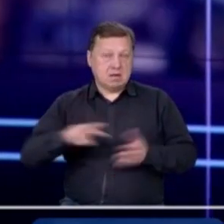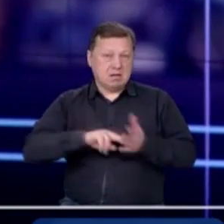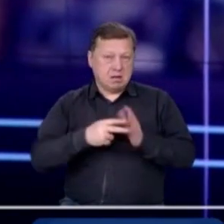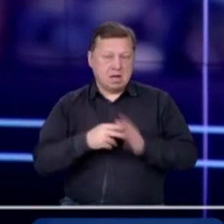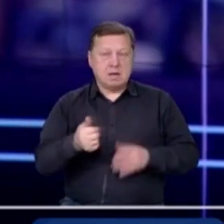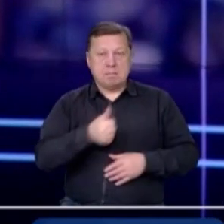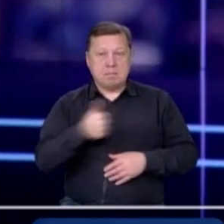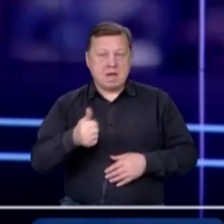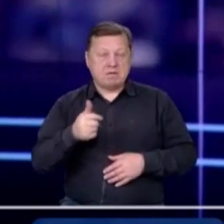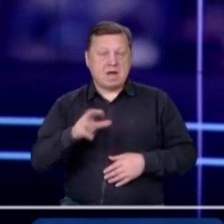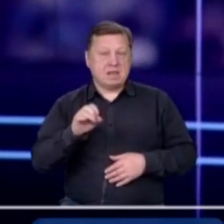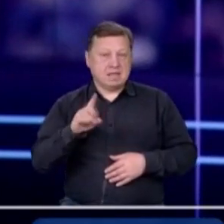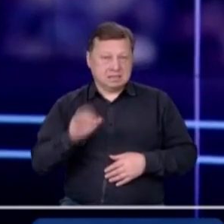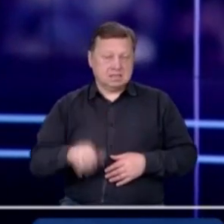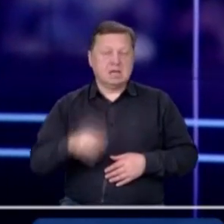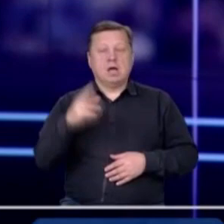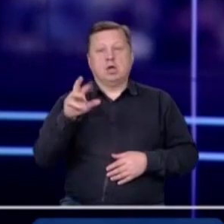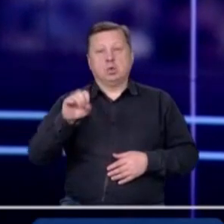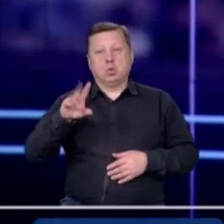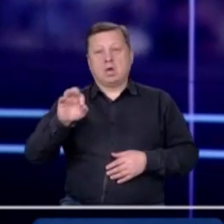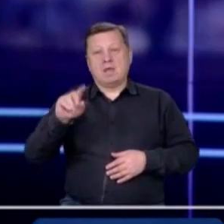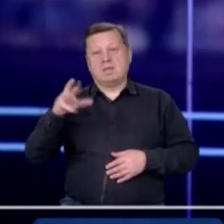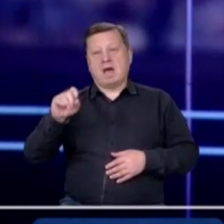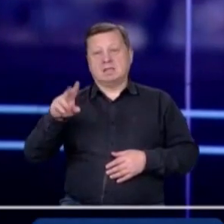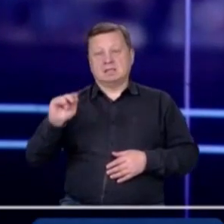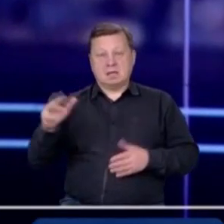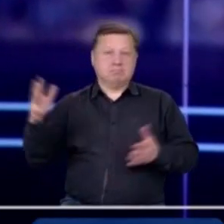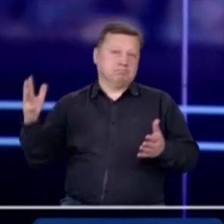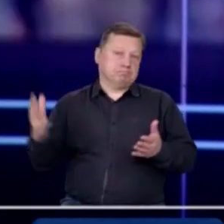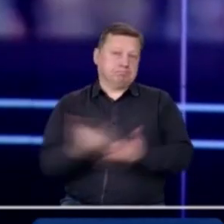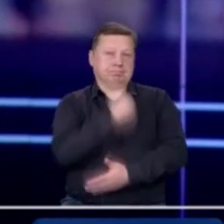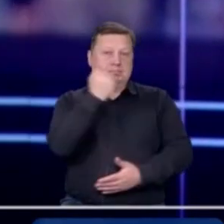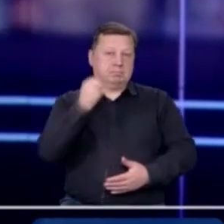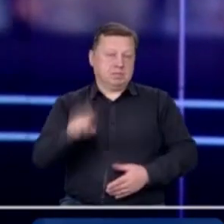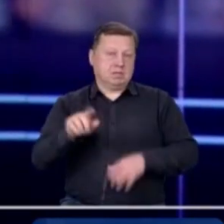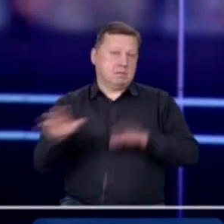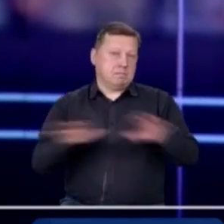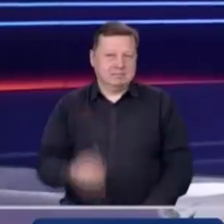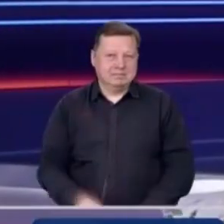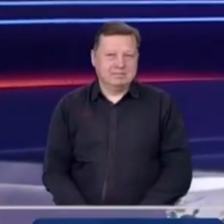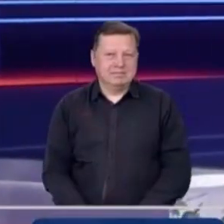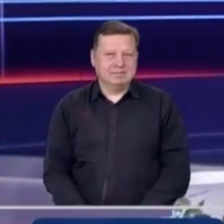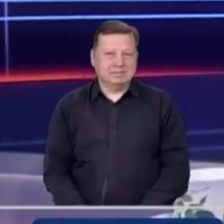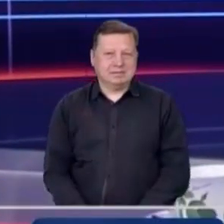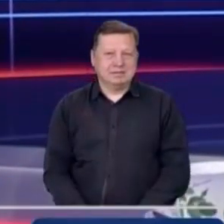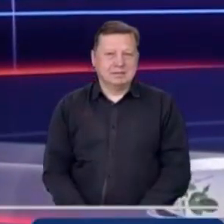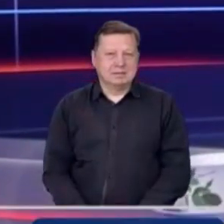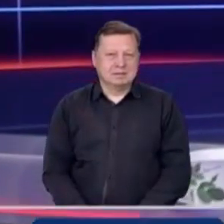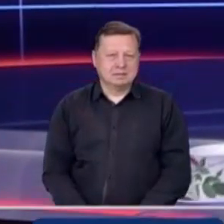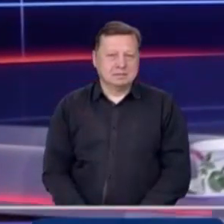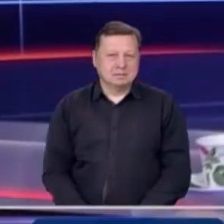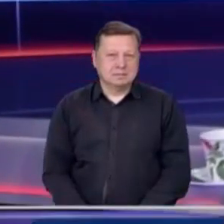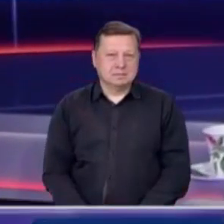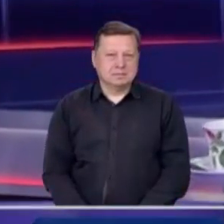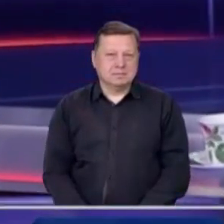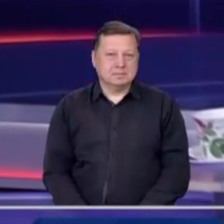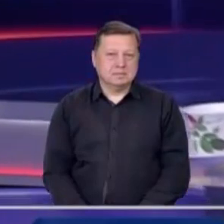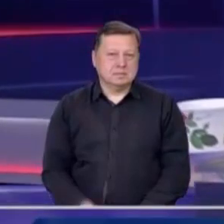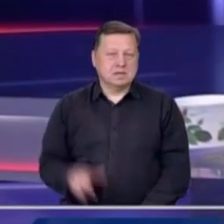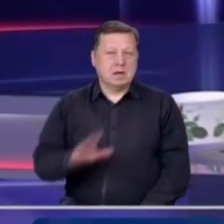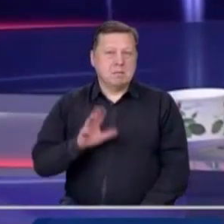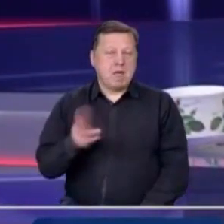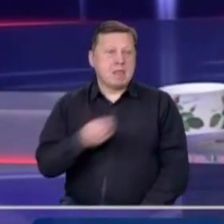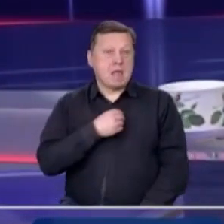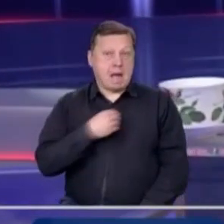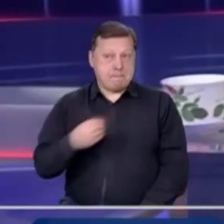pierwszą edycję You Can Dance Nowa Generacja. Jakie ma plany na przyszłość? Posłuchajmy. W naszym cyklu Piękna